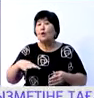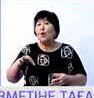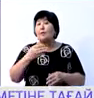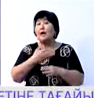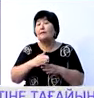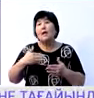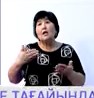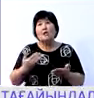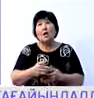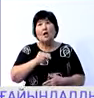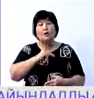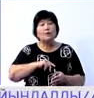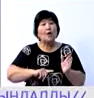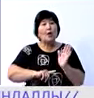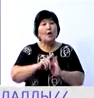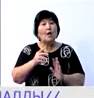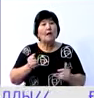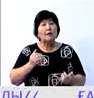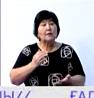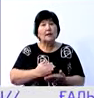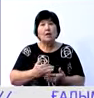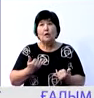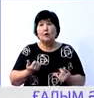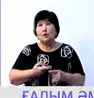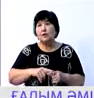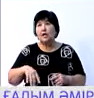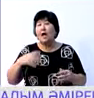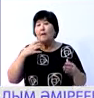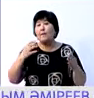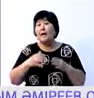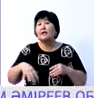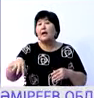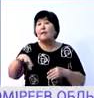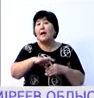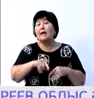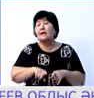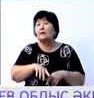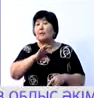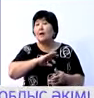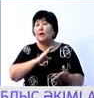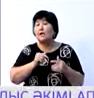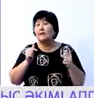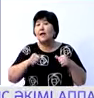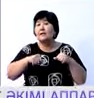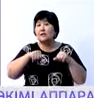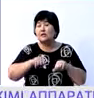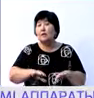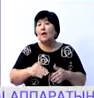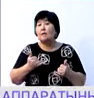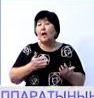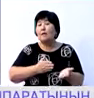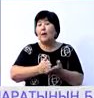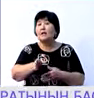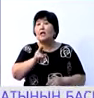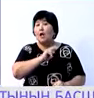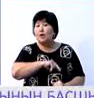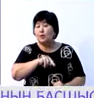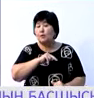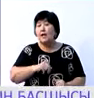филиалы жаңа жұмыстарды қолға алып жатыр. Сондықтан партияның барлық алаңдарын пайдалана отырып, нақты шешімдерді шешуге бағытталған